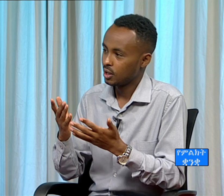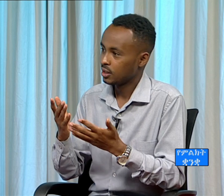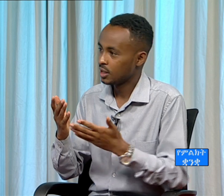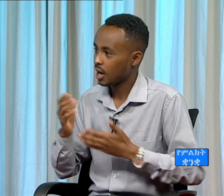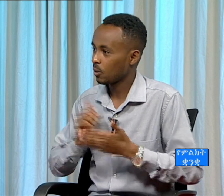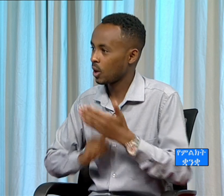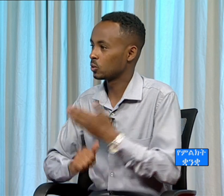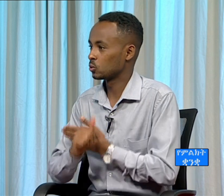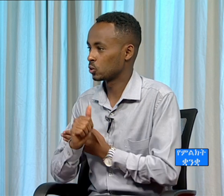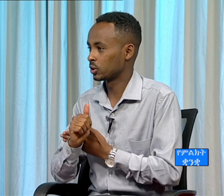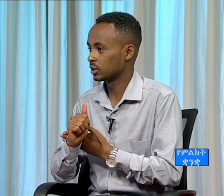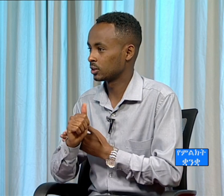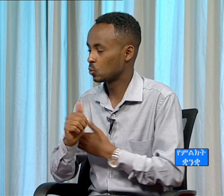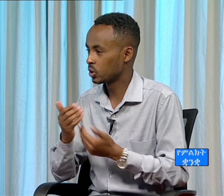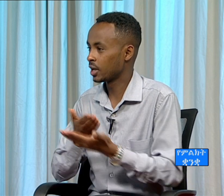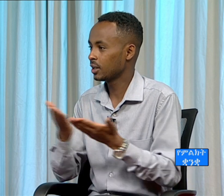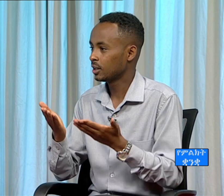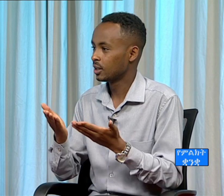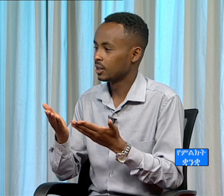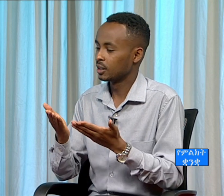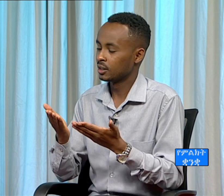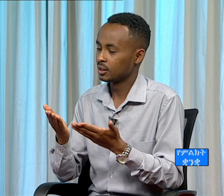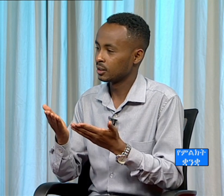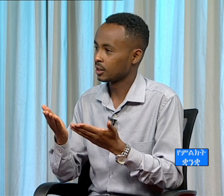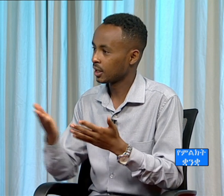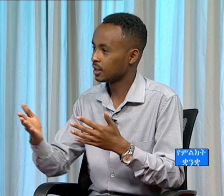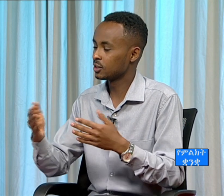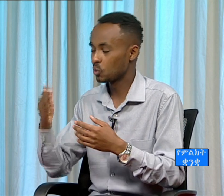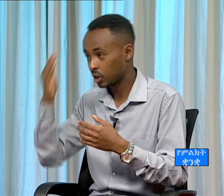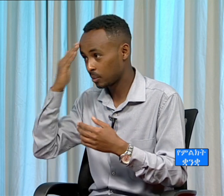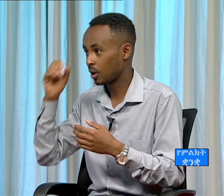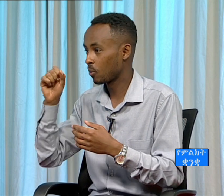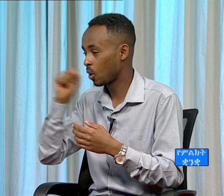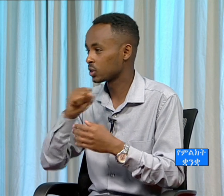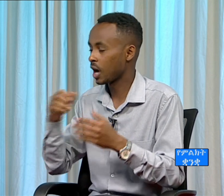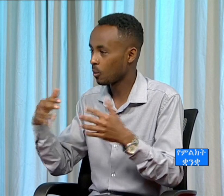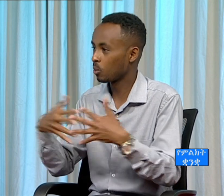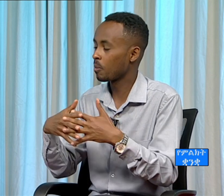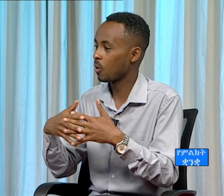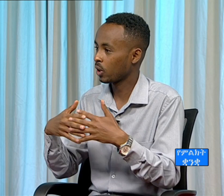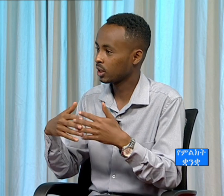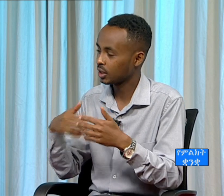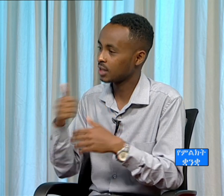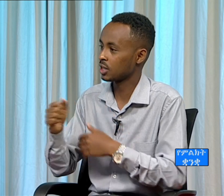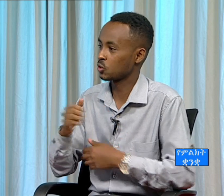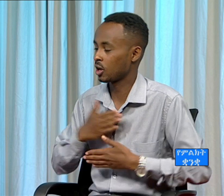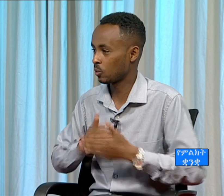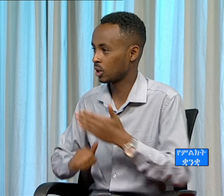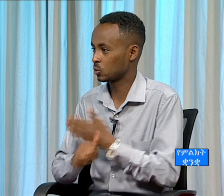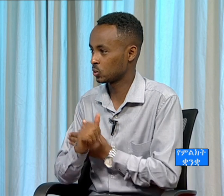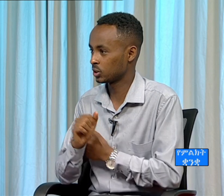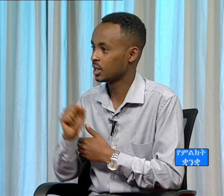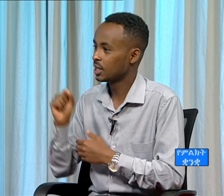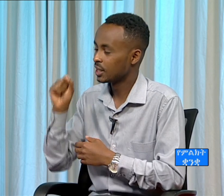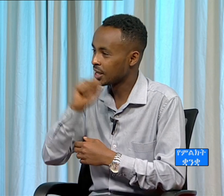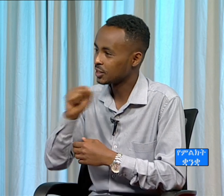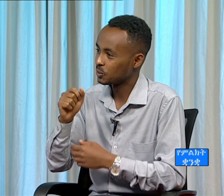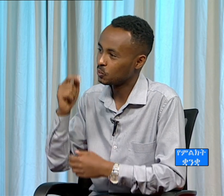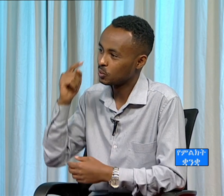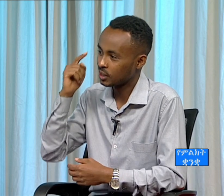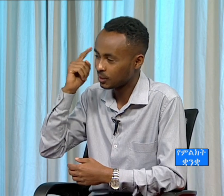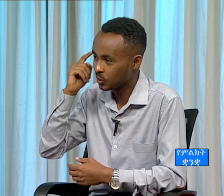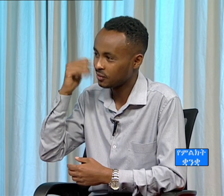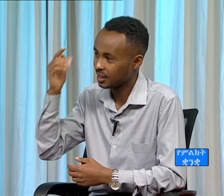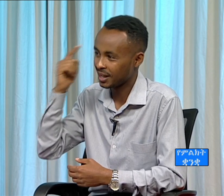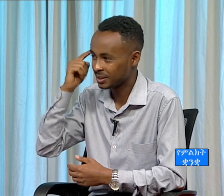ፈልገው የአካል ጉዳተኞችን ጉዳይ ከነዚህ ውቅ ባለሙያዎች ጋር አብሮ በማቆራኘት ራሳቸው አካል ጉዳተኞችስ